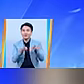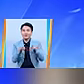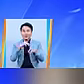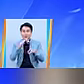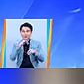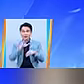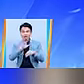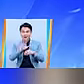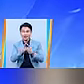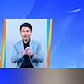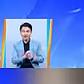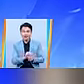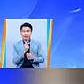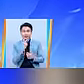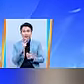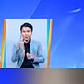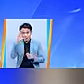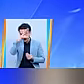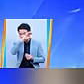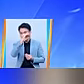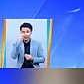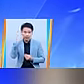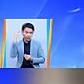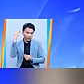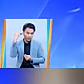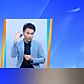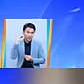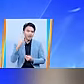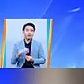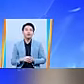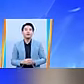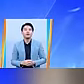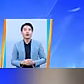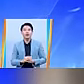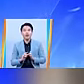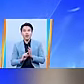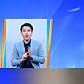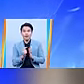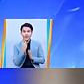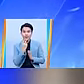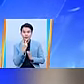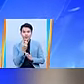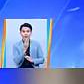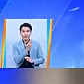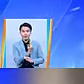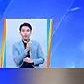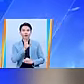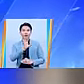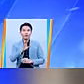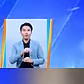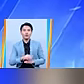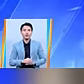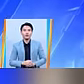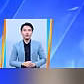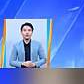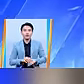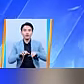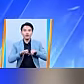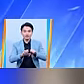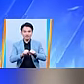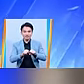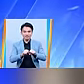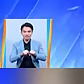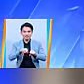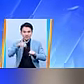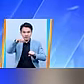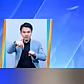กกับผมนะคะไปดูโพสต์เมื่อคืนกันหน่อยค่ะคุณผู้ชมนี่ค่ะเริ่มต้นเลยสำหรับโพสต์คุณชูวิทย์ทลายรังสารวัตรซัวเจ